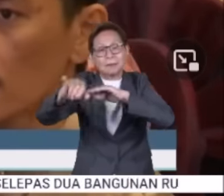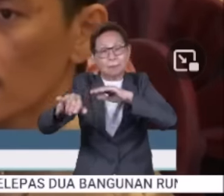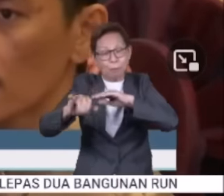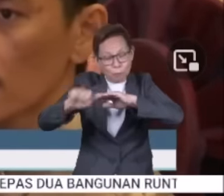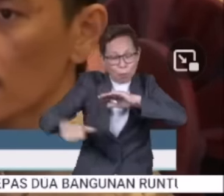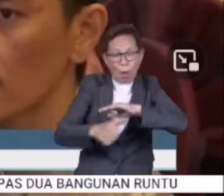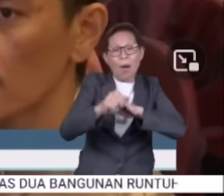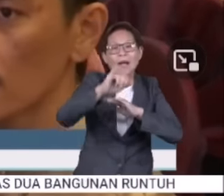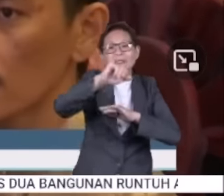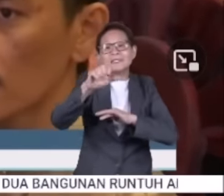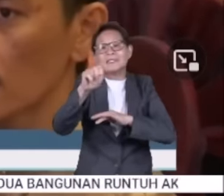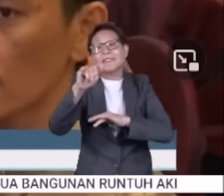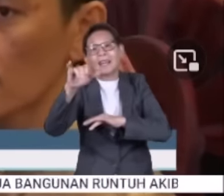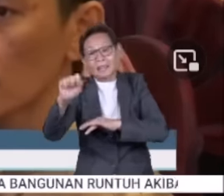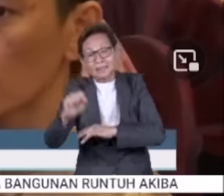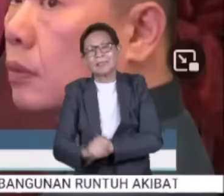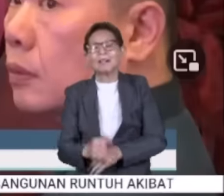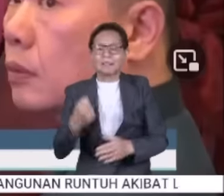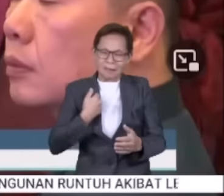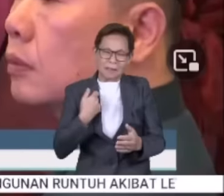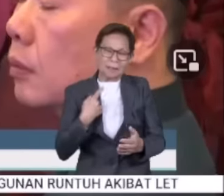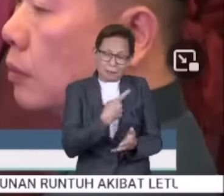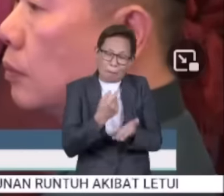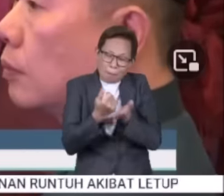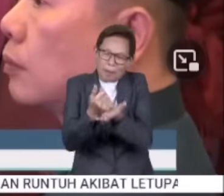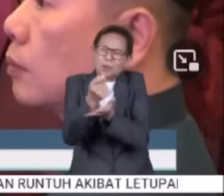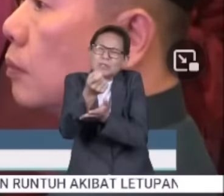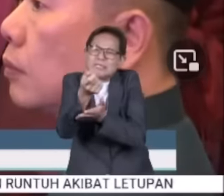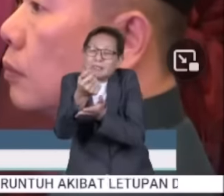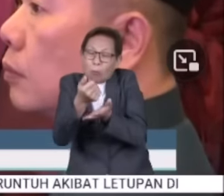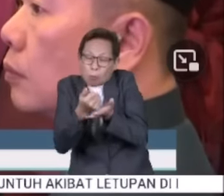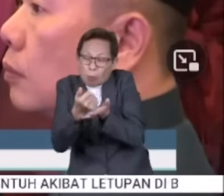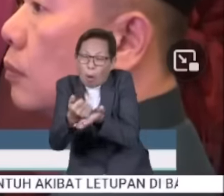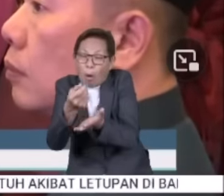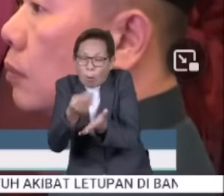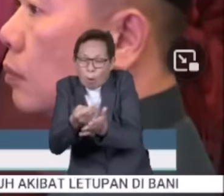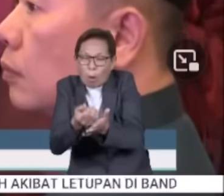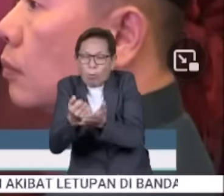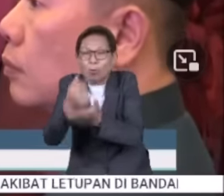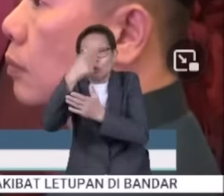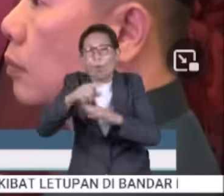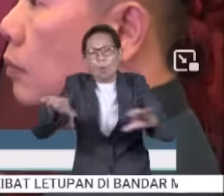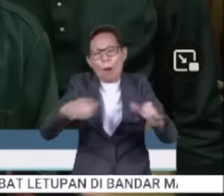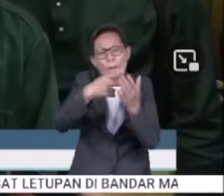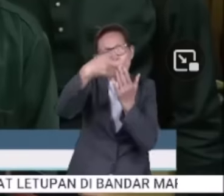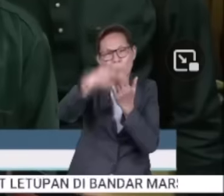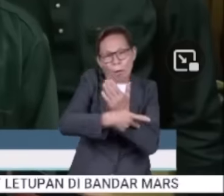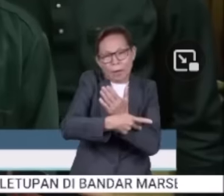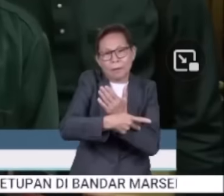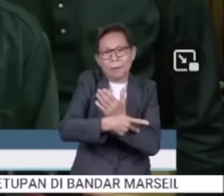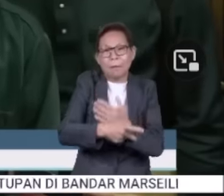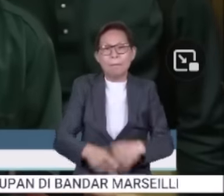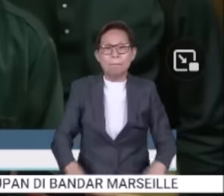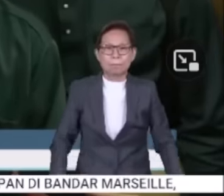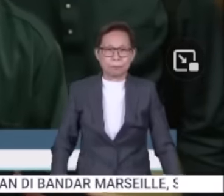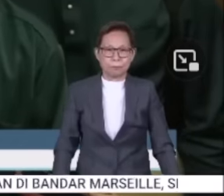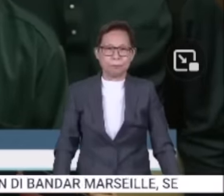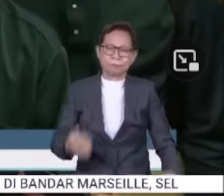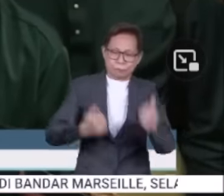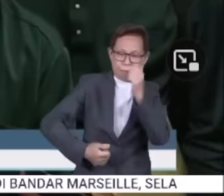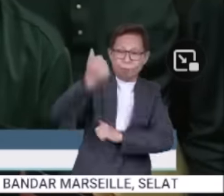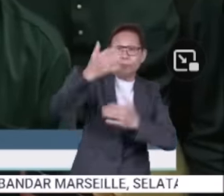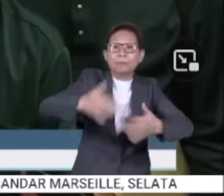dapat membantu serba sedikit kewangan untuk melakukan program-program yang disusun atur. Dan yang